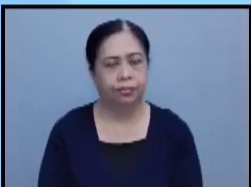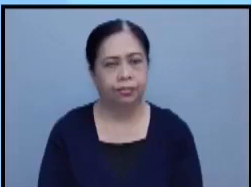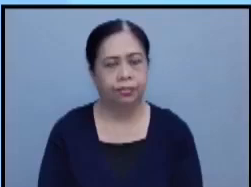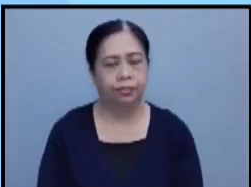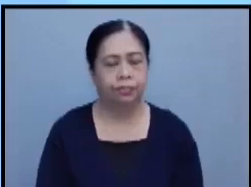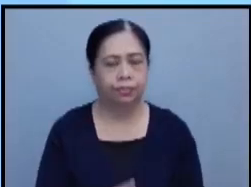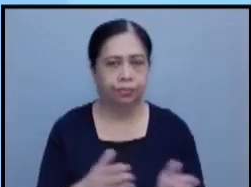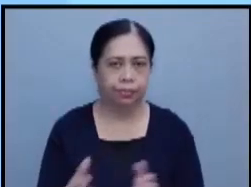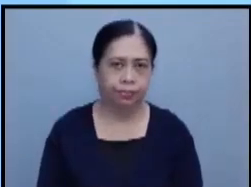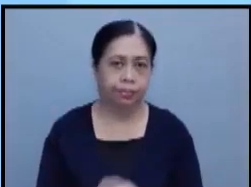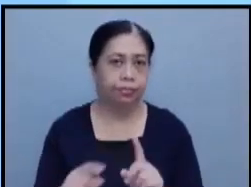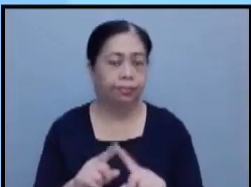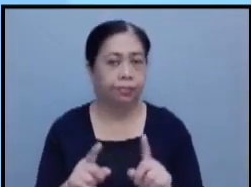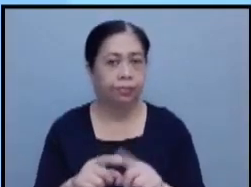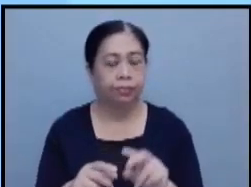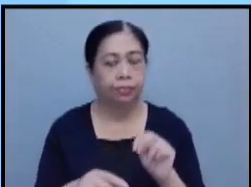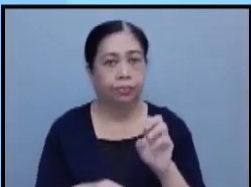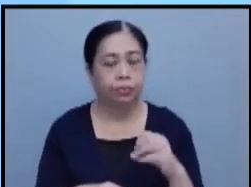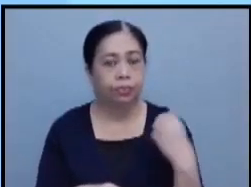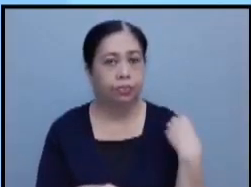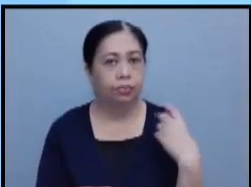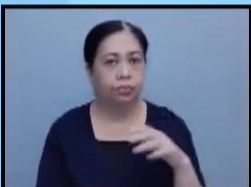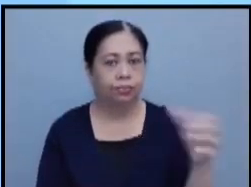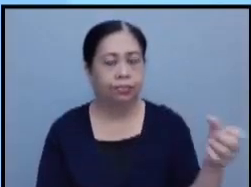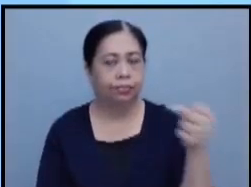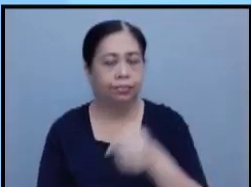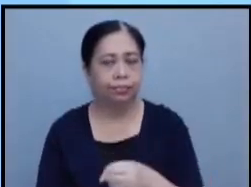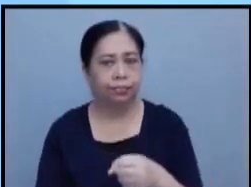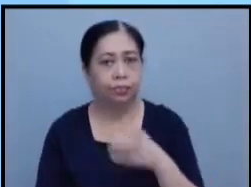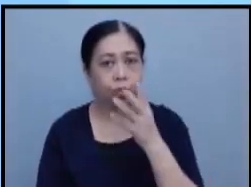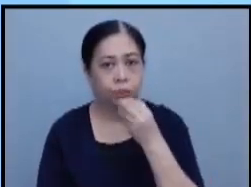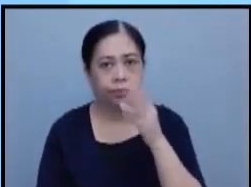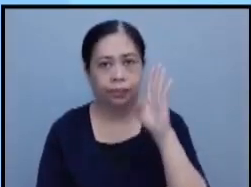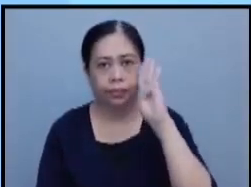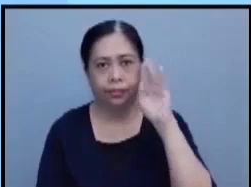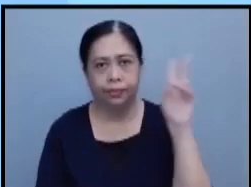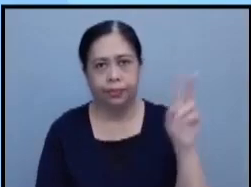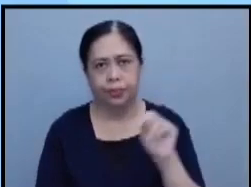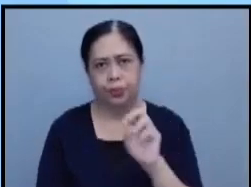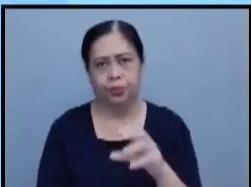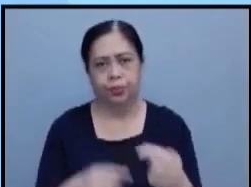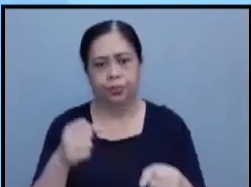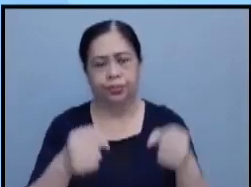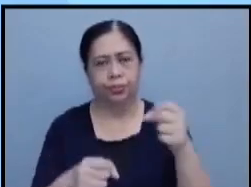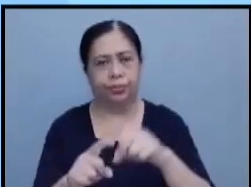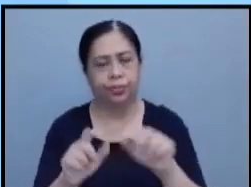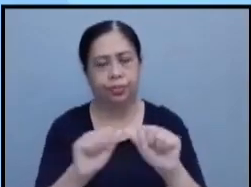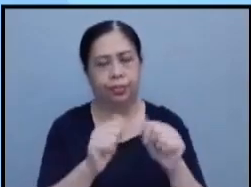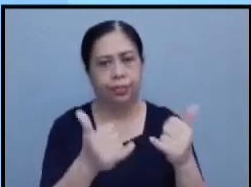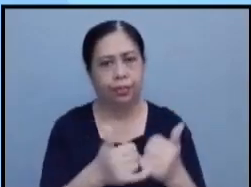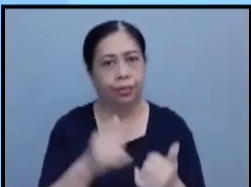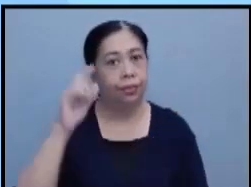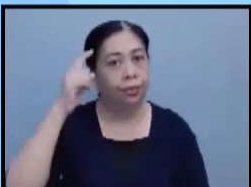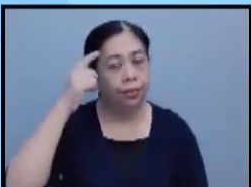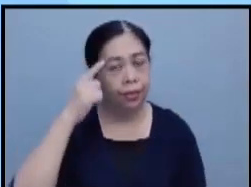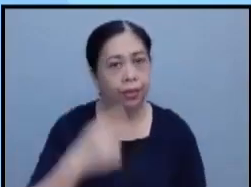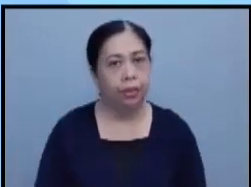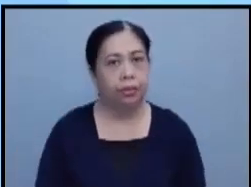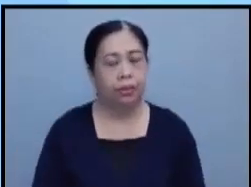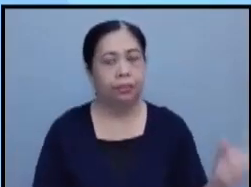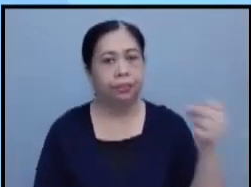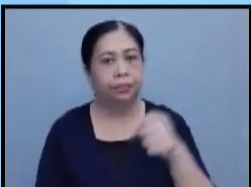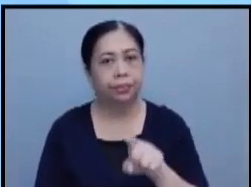ilang bagong opisyal ang itinalaga ni Pangulong Ferdinand R. Marcos Jr. sa mga ahensya ng gobyerno. Itinalaga bilang